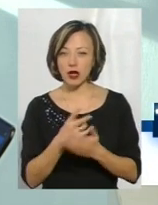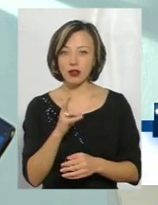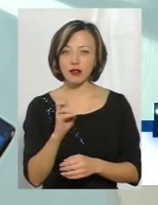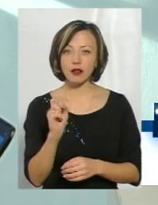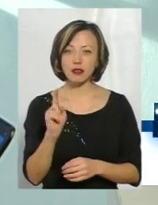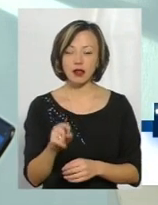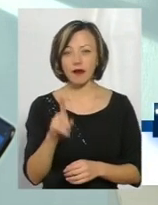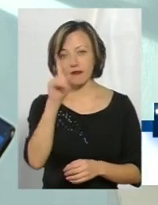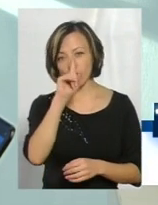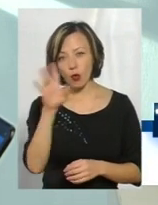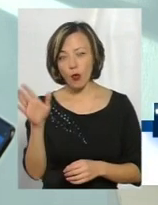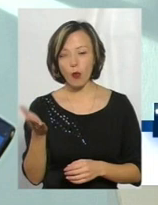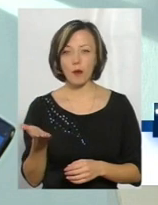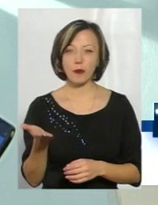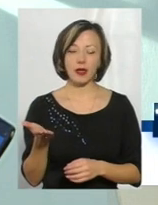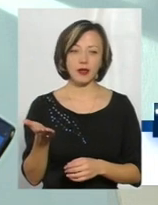наскільки відомий, наскільки